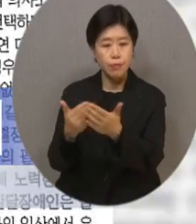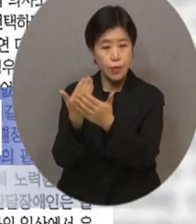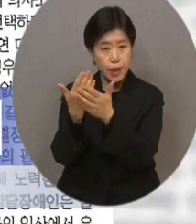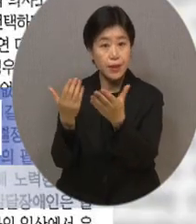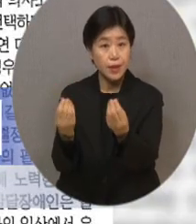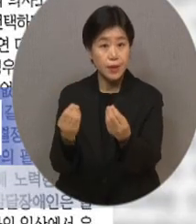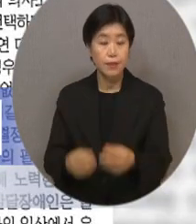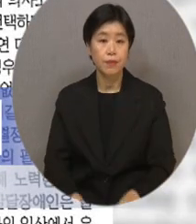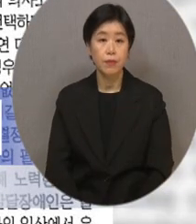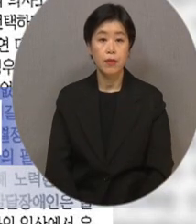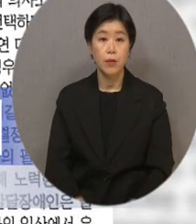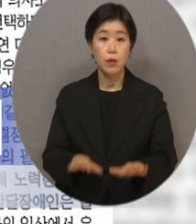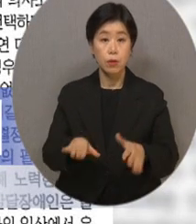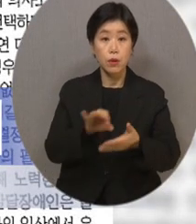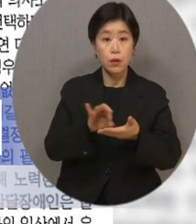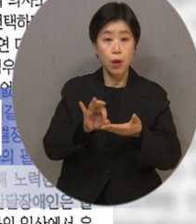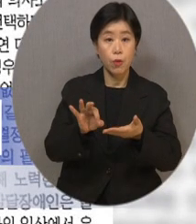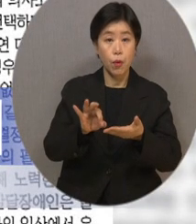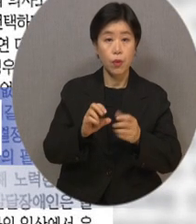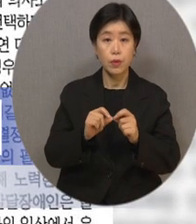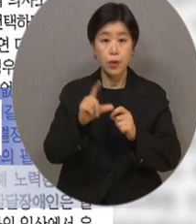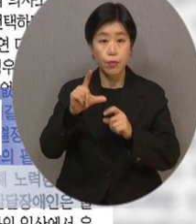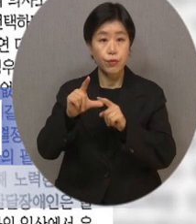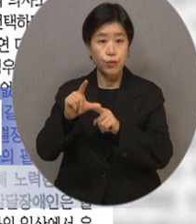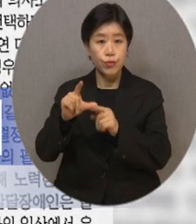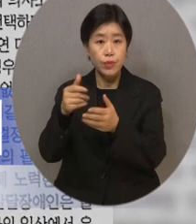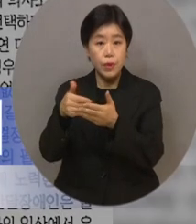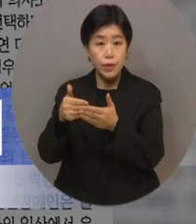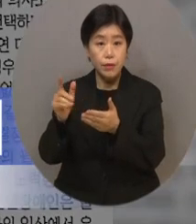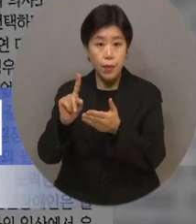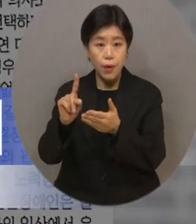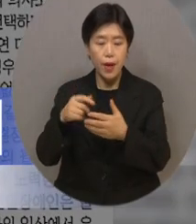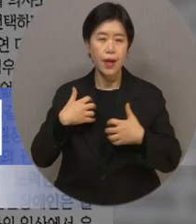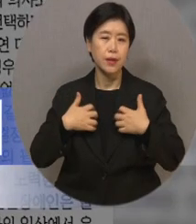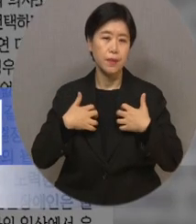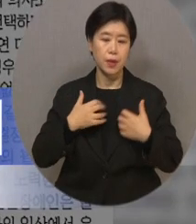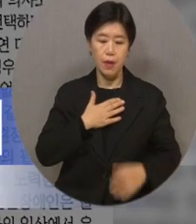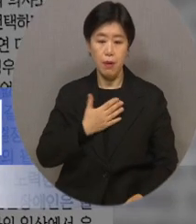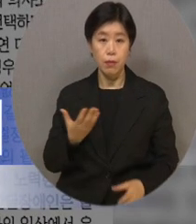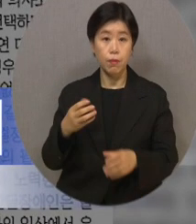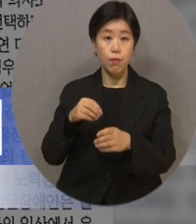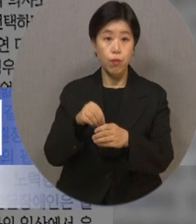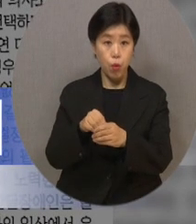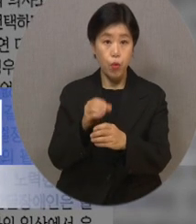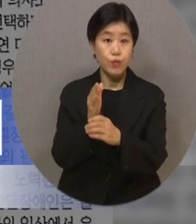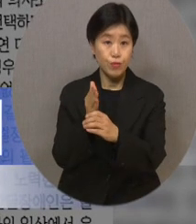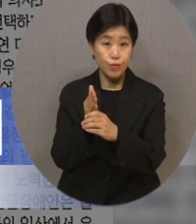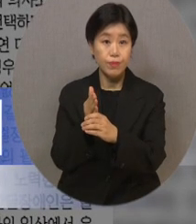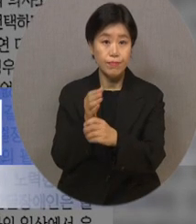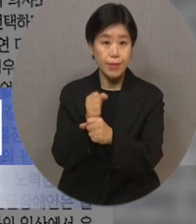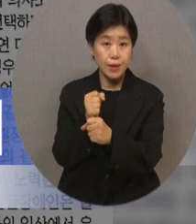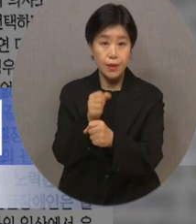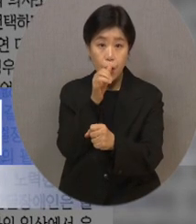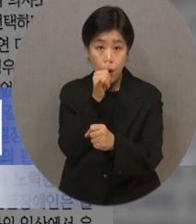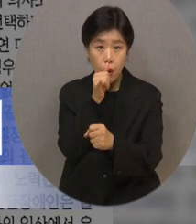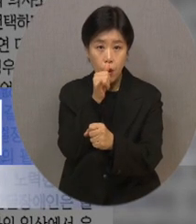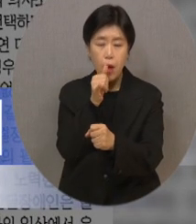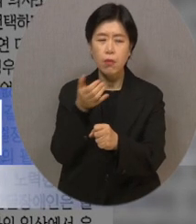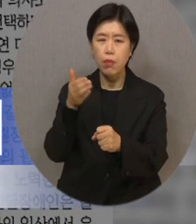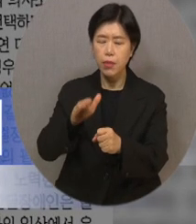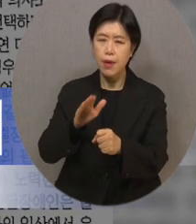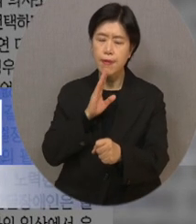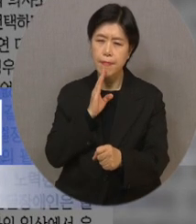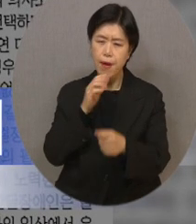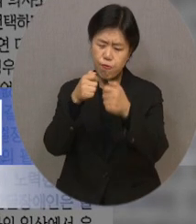소식입니다 현재 상용화된 대부분의 이모티콘은 재미나 감정 전달 중심으로 설계돼 실질적인 대화를